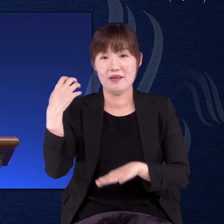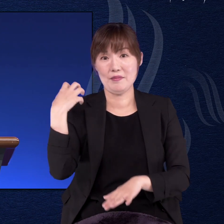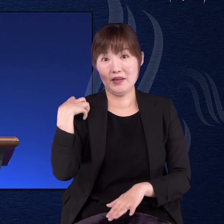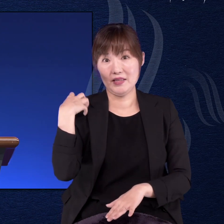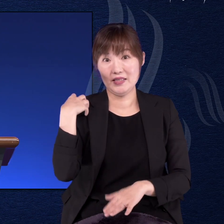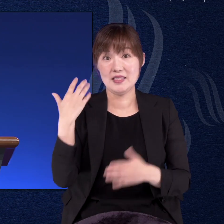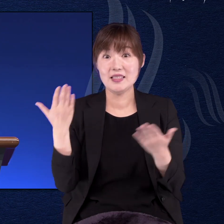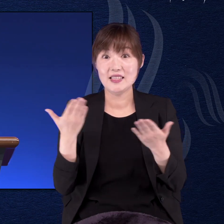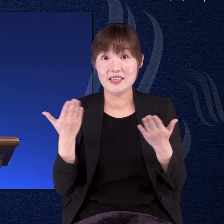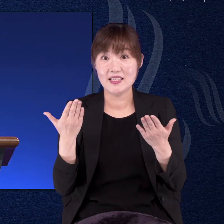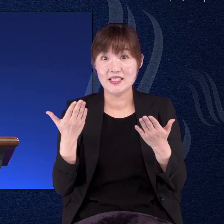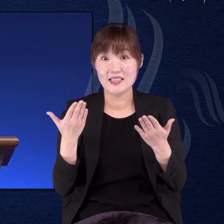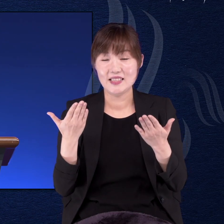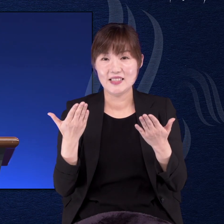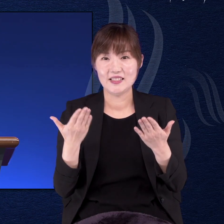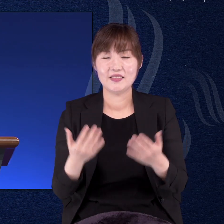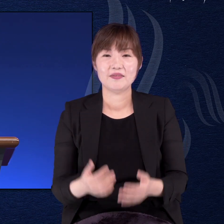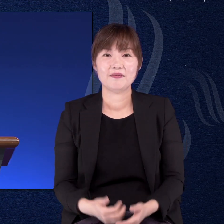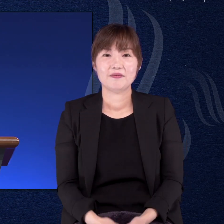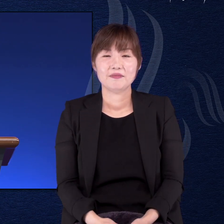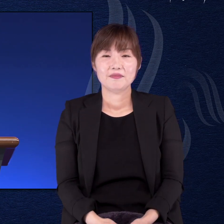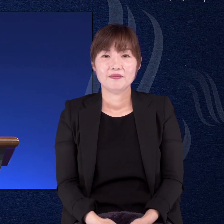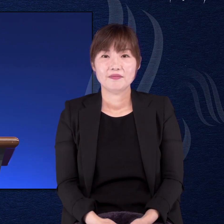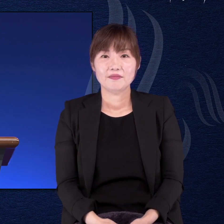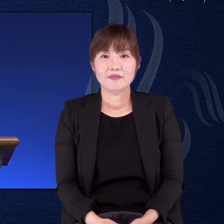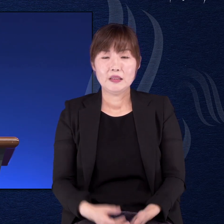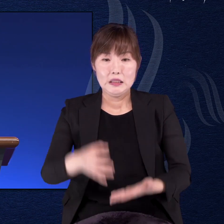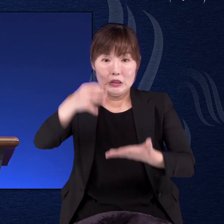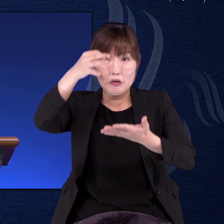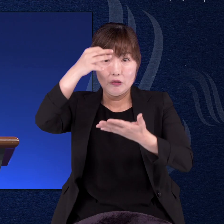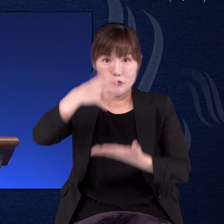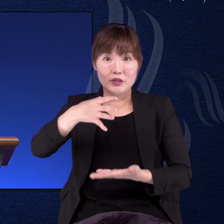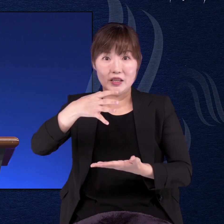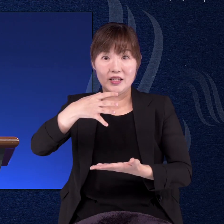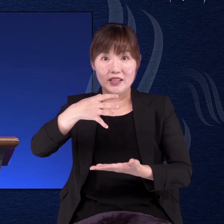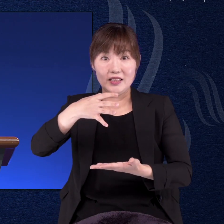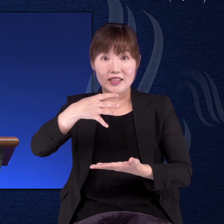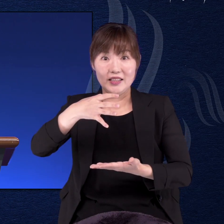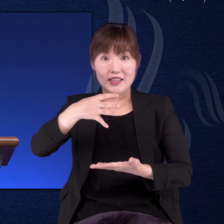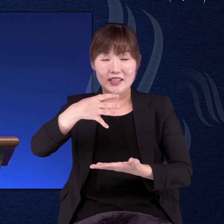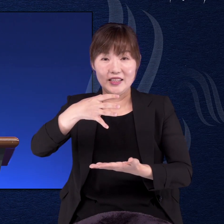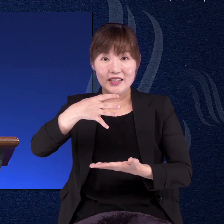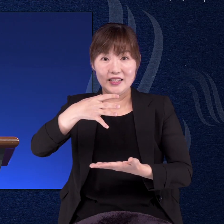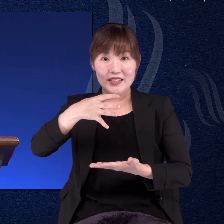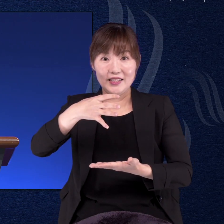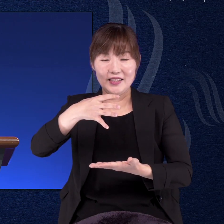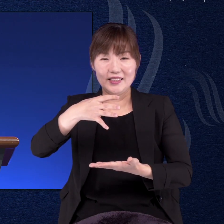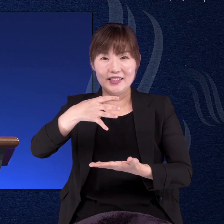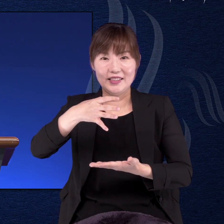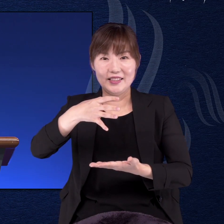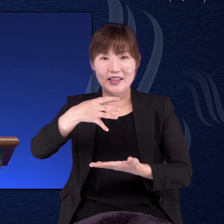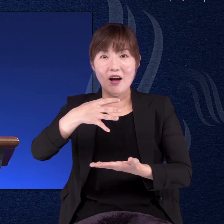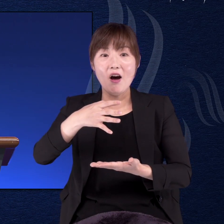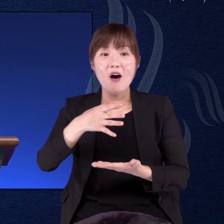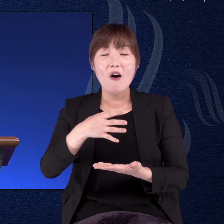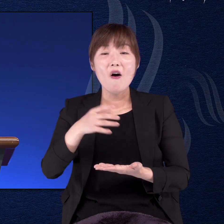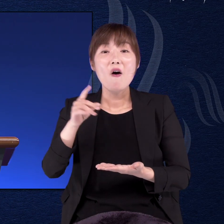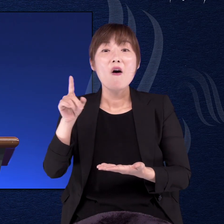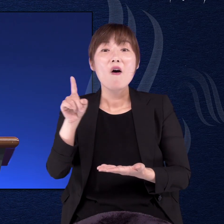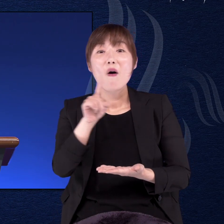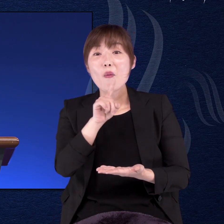이건 유산입니다. 여러분, 어떤 유산을 자녀에게 물려주고 싶으신가요?